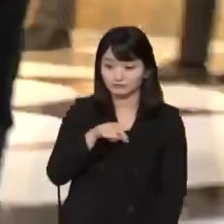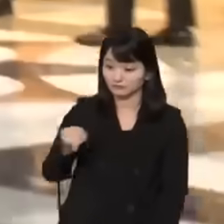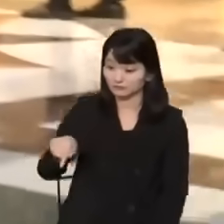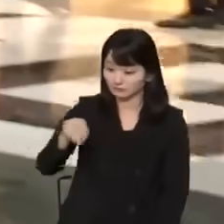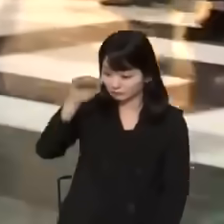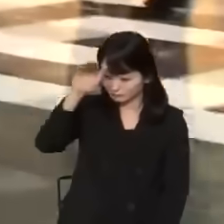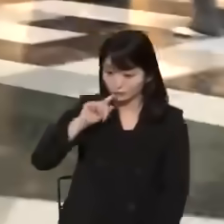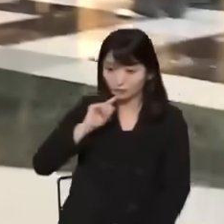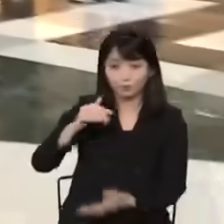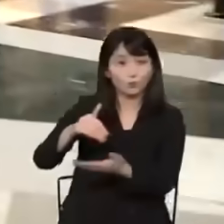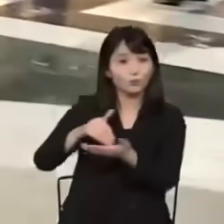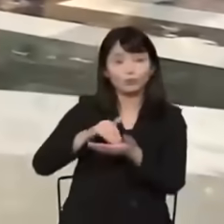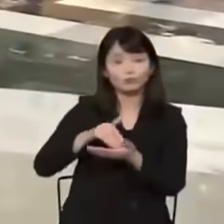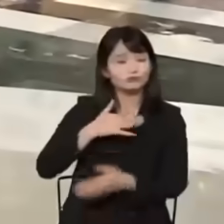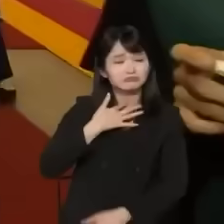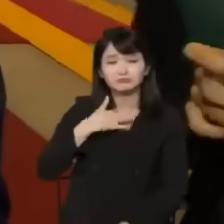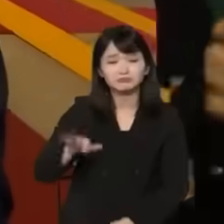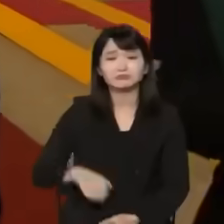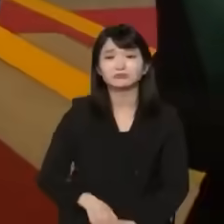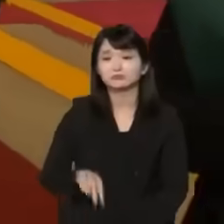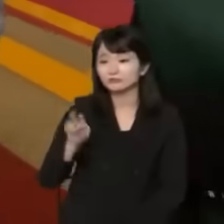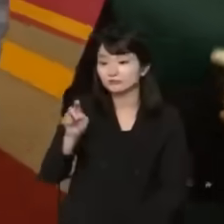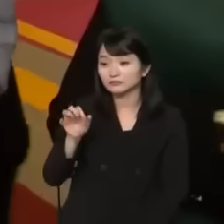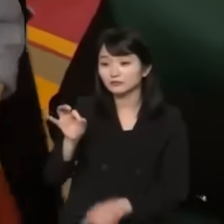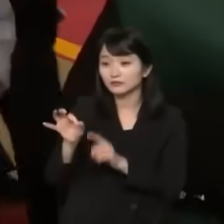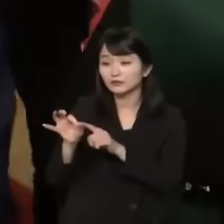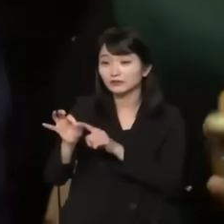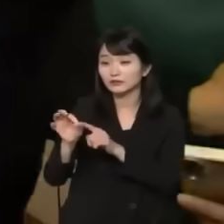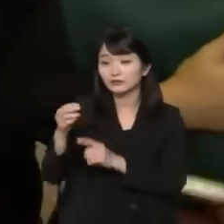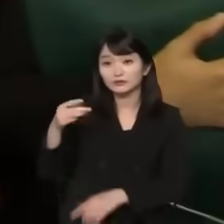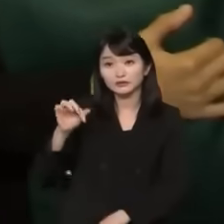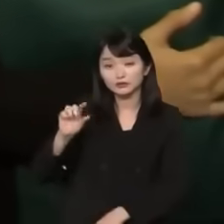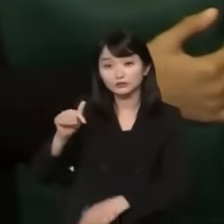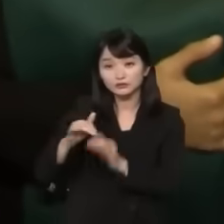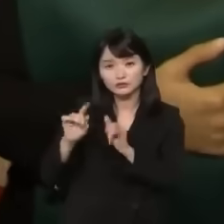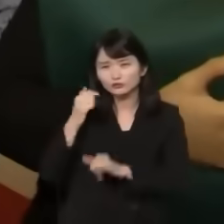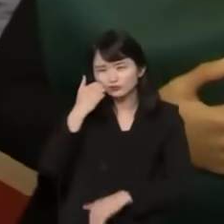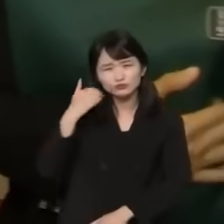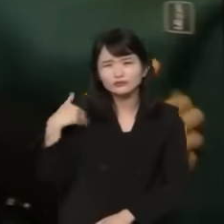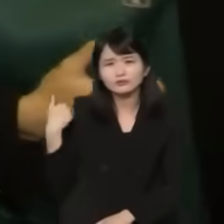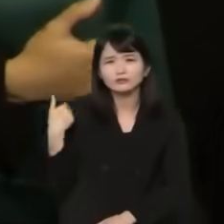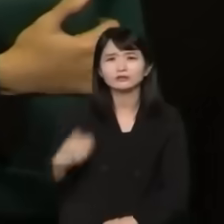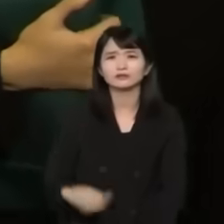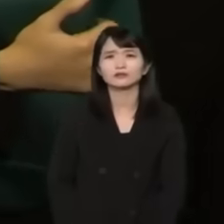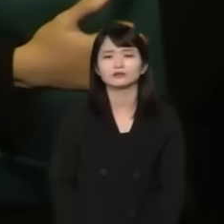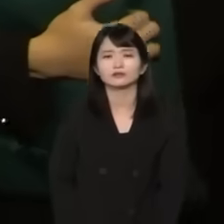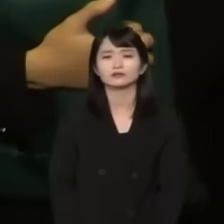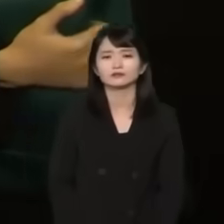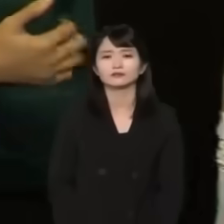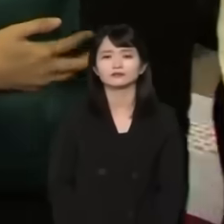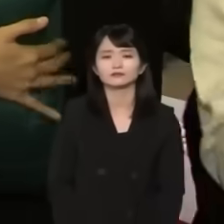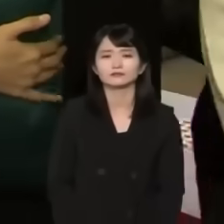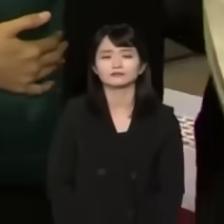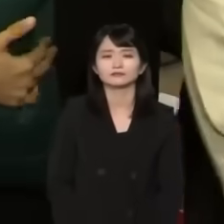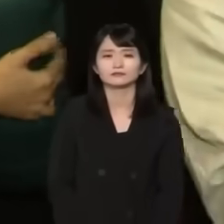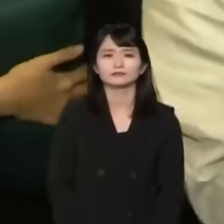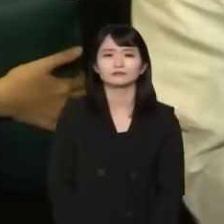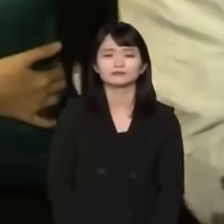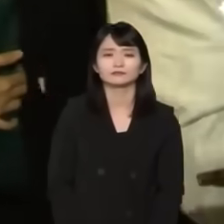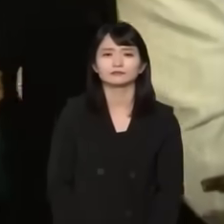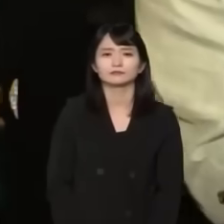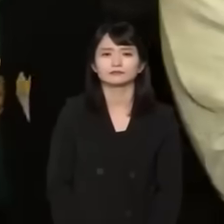자체를 보고받지 못했다. 명태균이란 사람을 알지 못한다고 설명하고 있습니다. JTBC